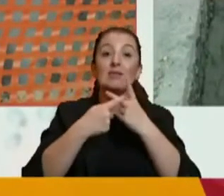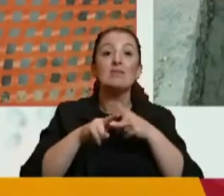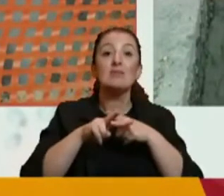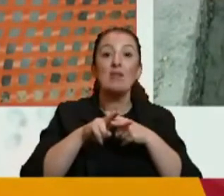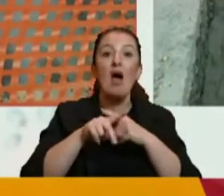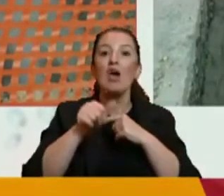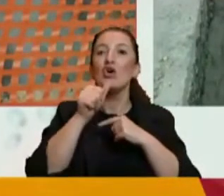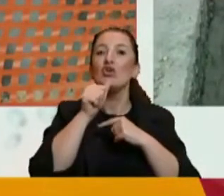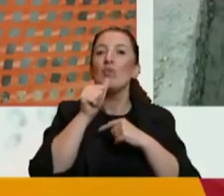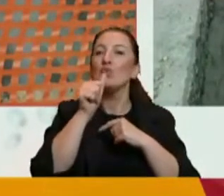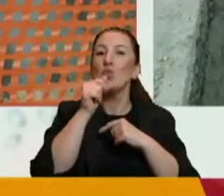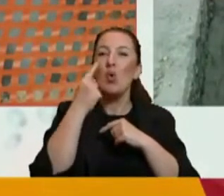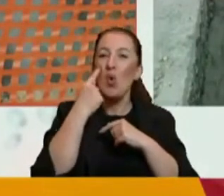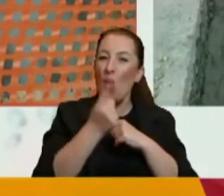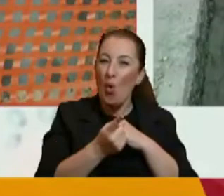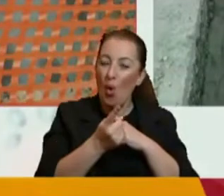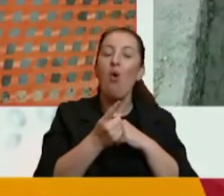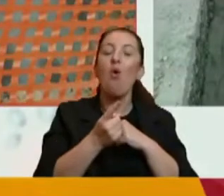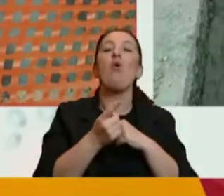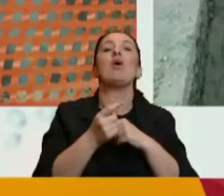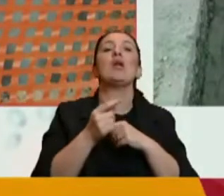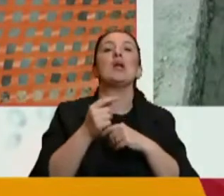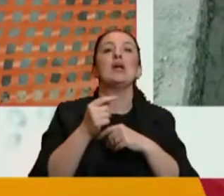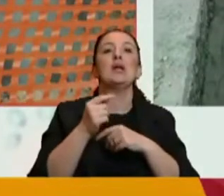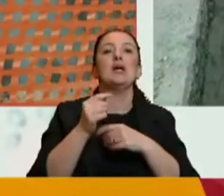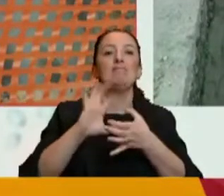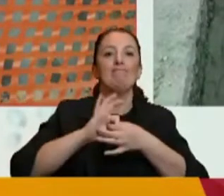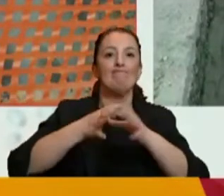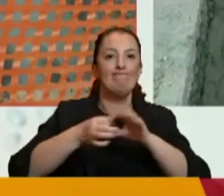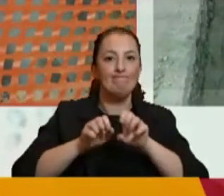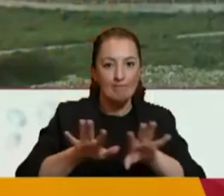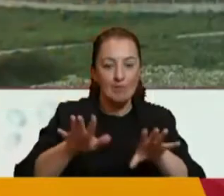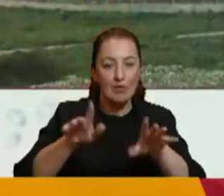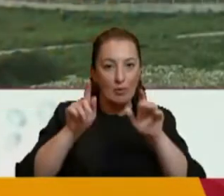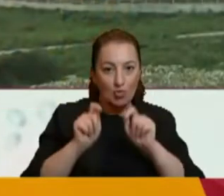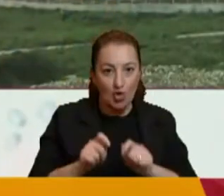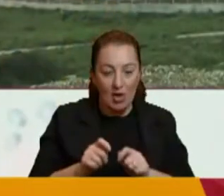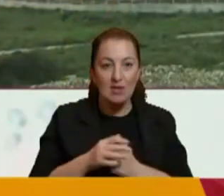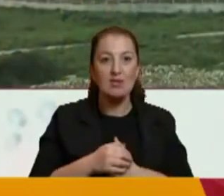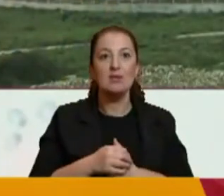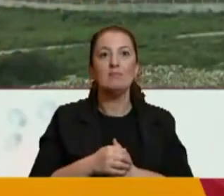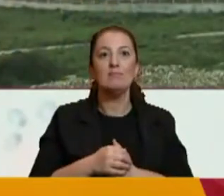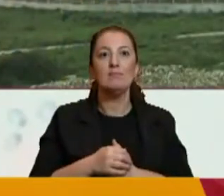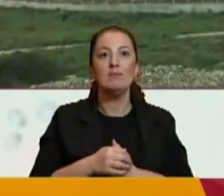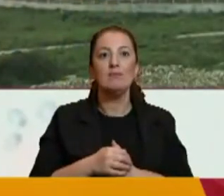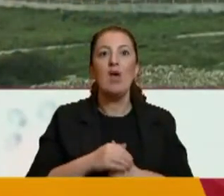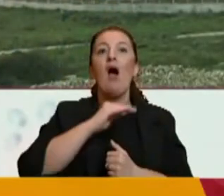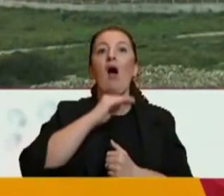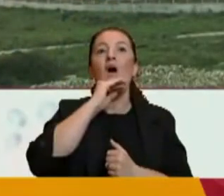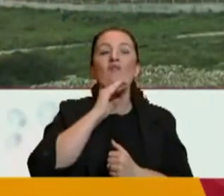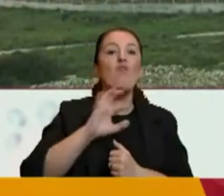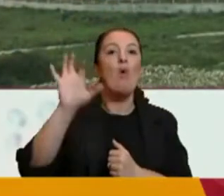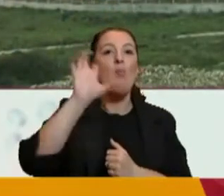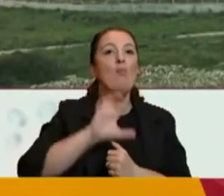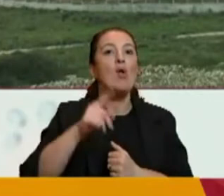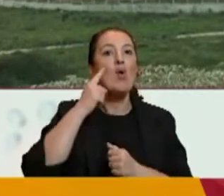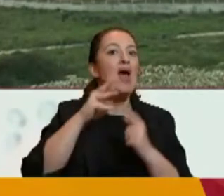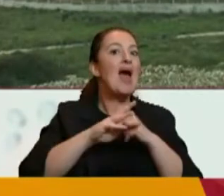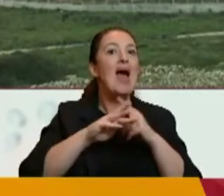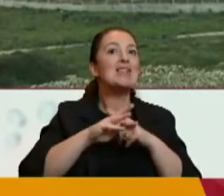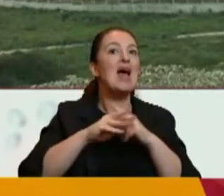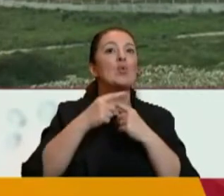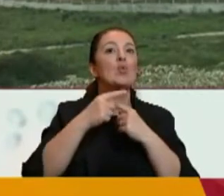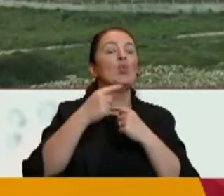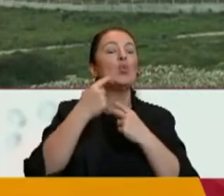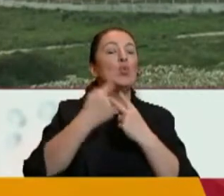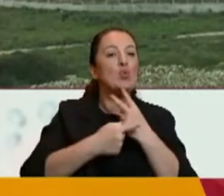içme suyu şebeke ve isale hattı Düşeceğiz bu ve Avrupa bölgesinde gene Esenyurt ve Silivri